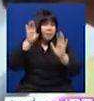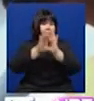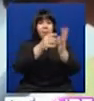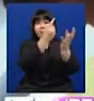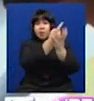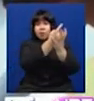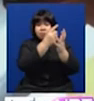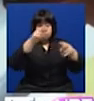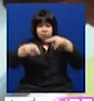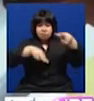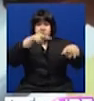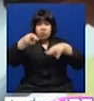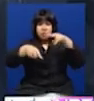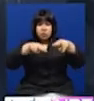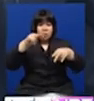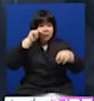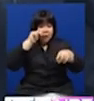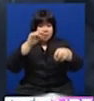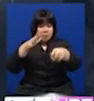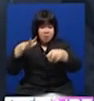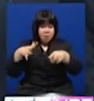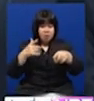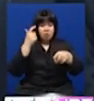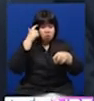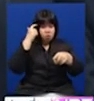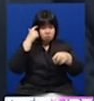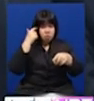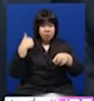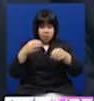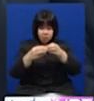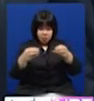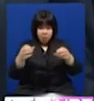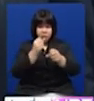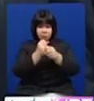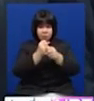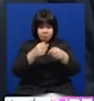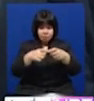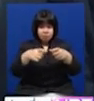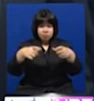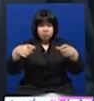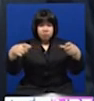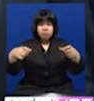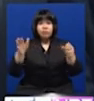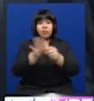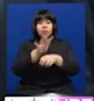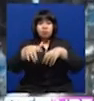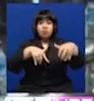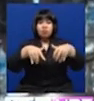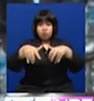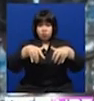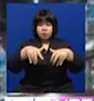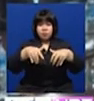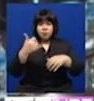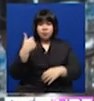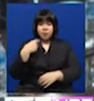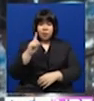จพื้นที่ที่ยังไม่มีน้ำประปาใช้วางแผนติดตั้งท่อประปาเพื่อขยายเขตบริการให้เต็มพื้นที่ทั่วชุมชนเมืองร